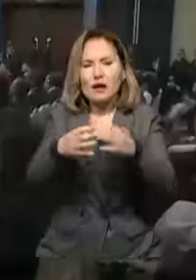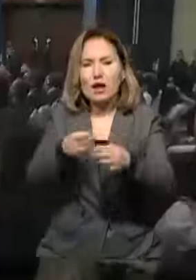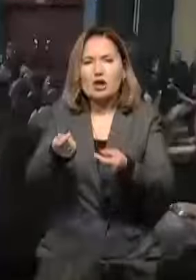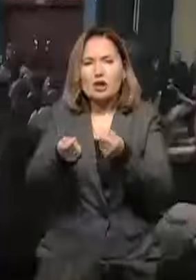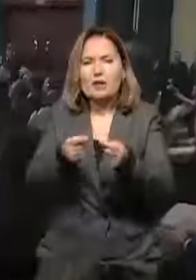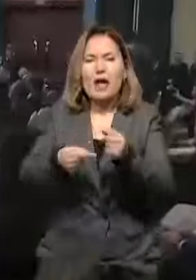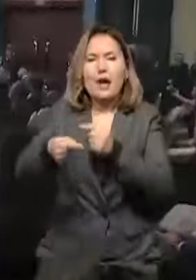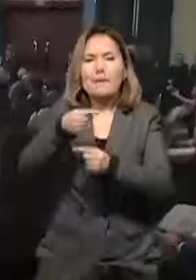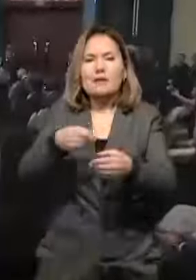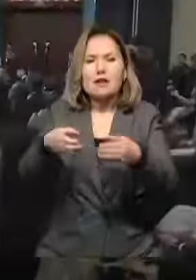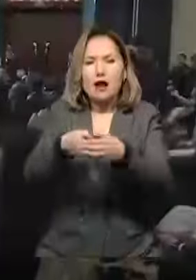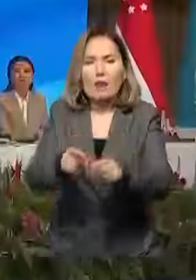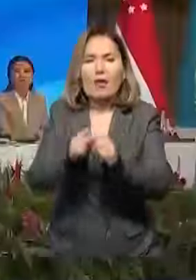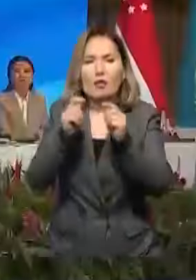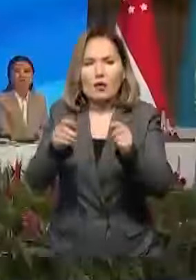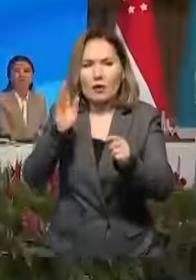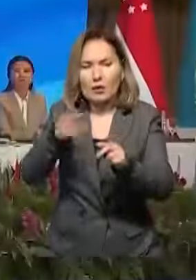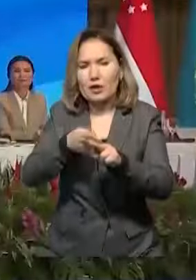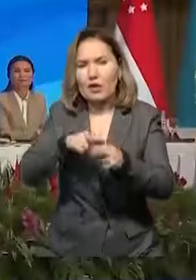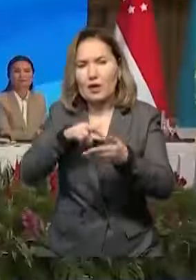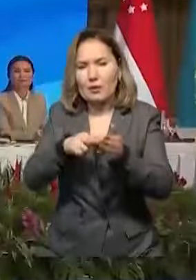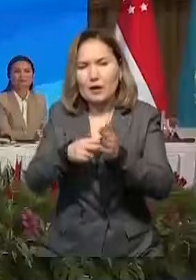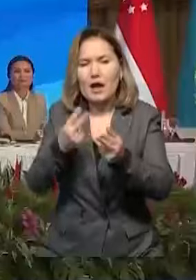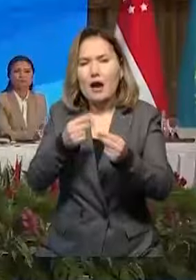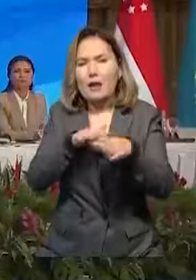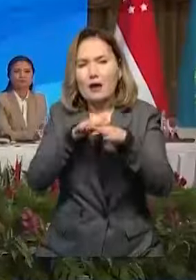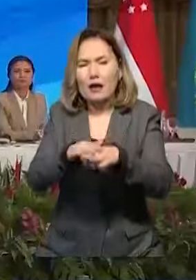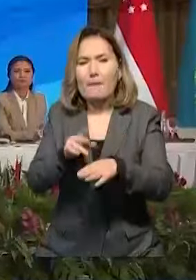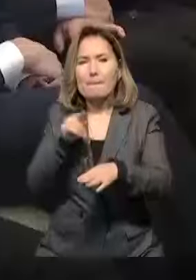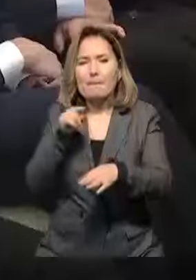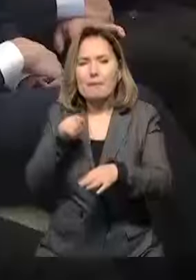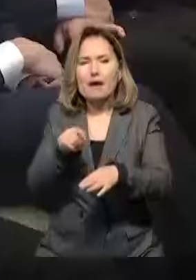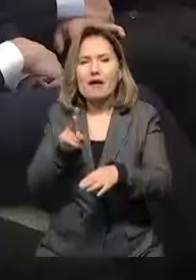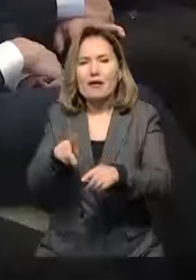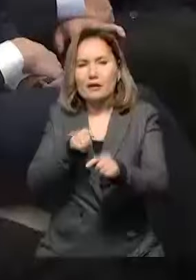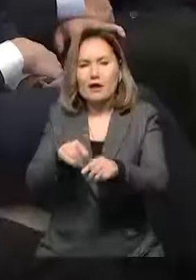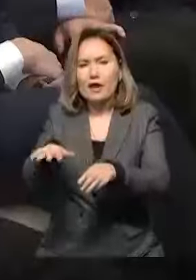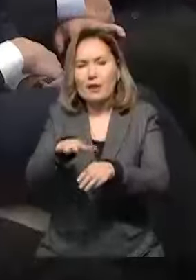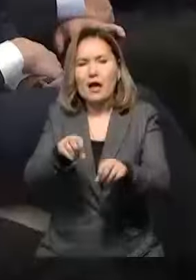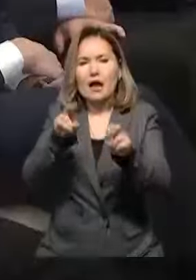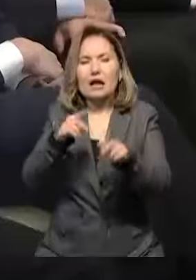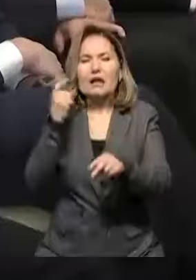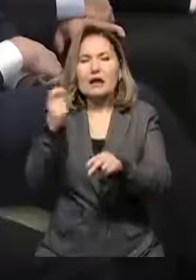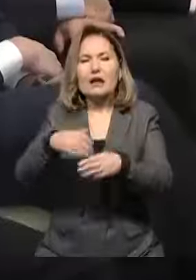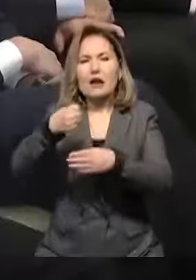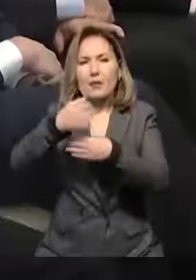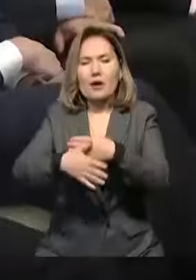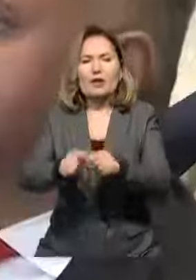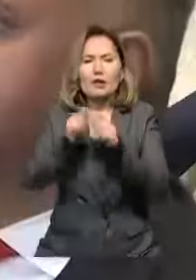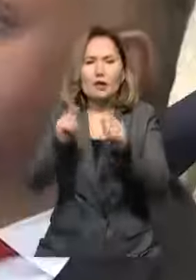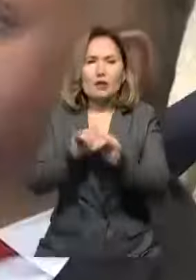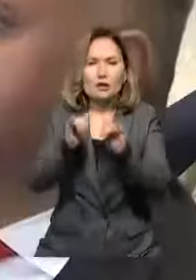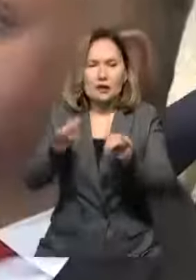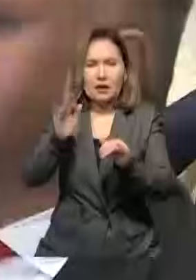жетекші бизнес хабқа айналуды көздейді. Осы мақсатқа бөлінген 1000 шаршы километрге жуық аумақ арнайы экономикалық аймақ режимінде